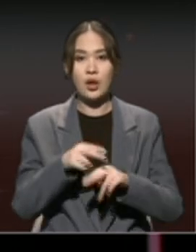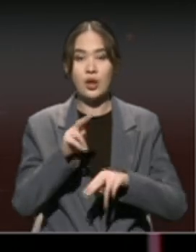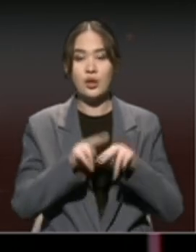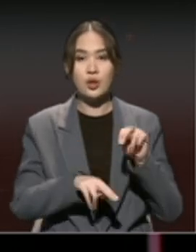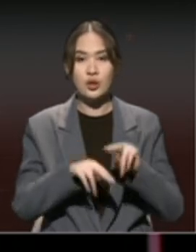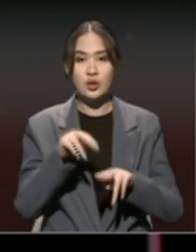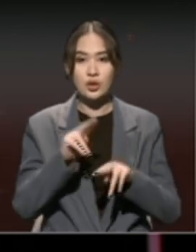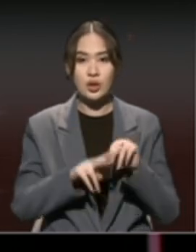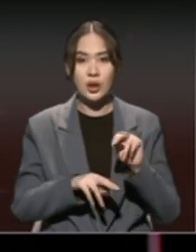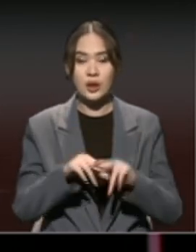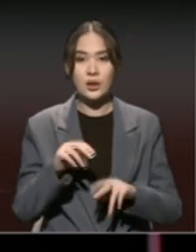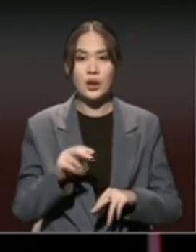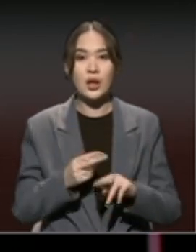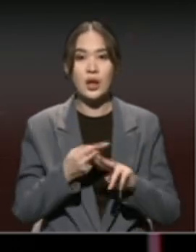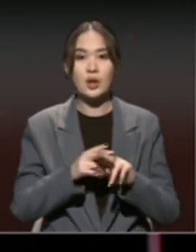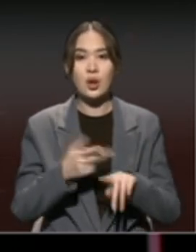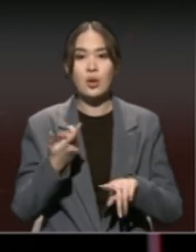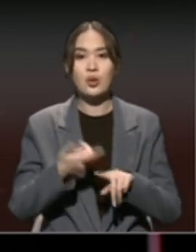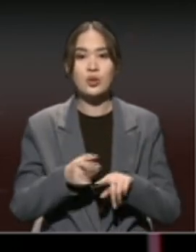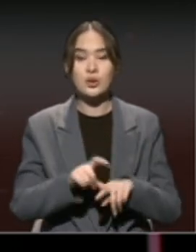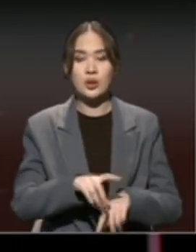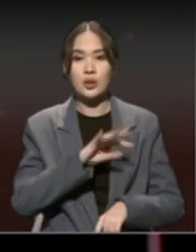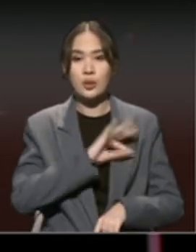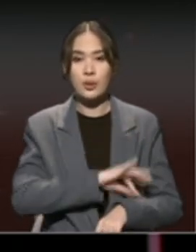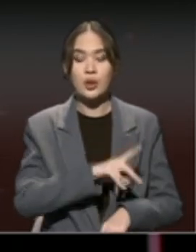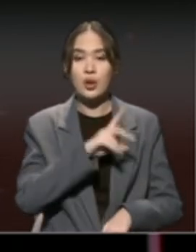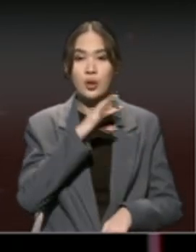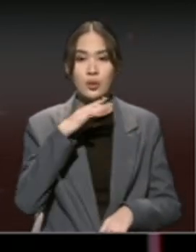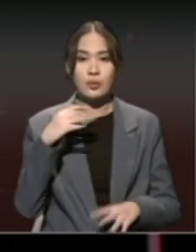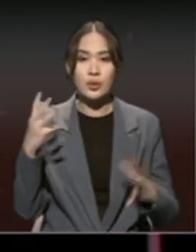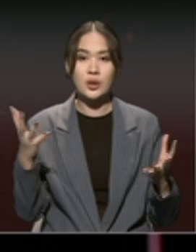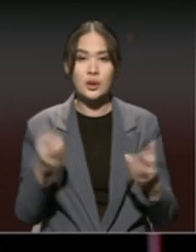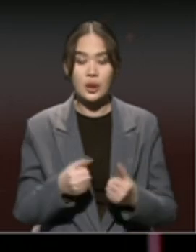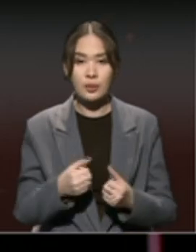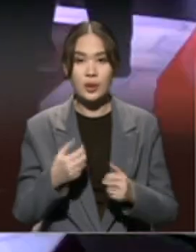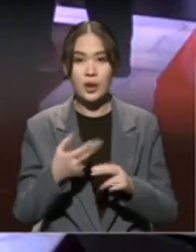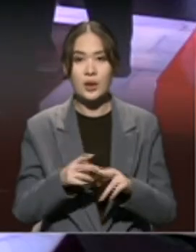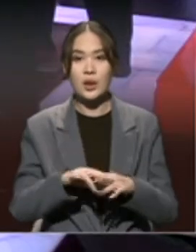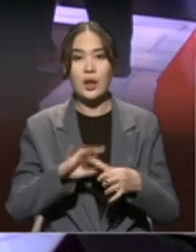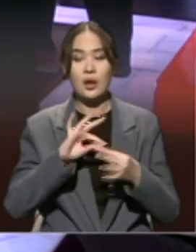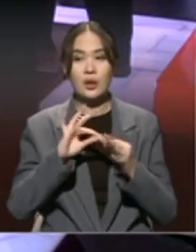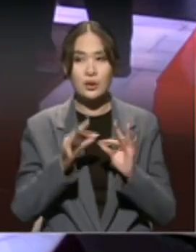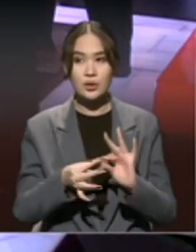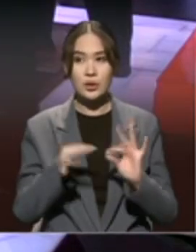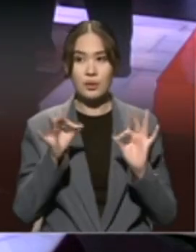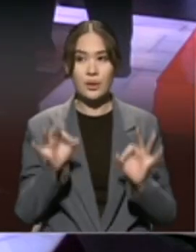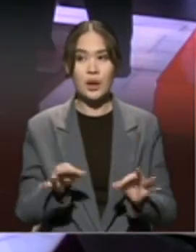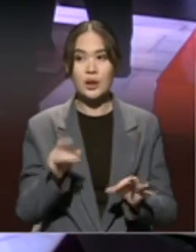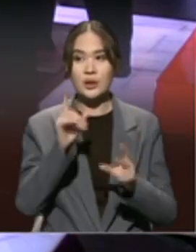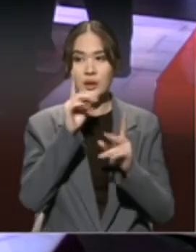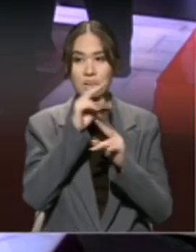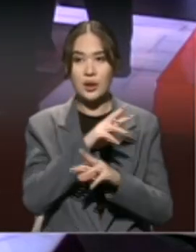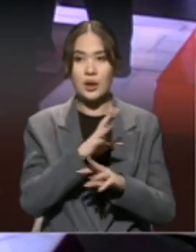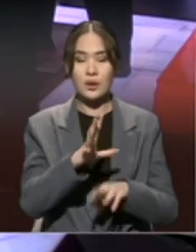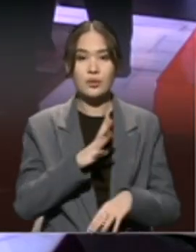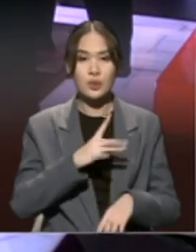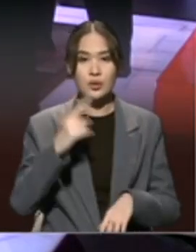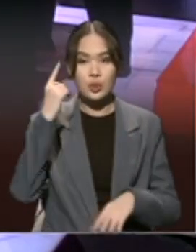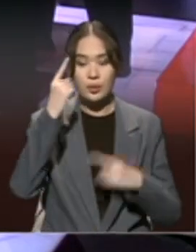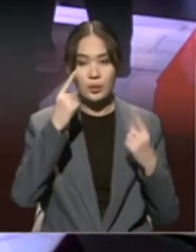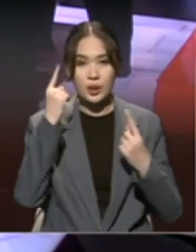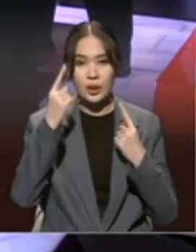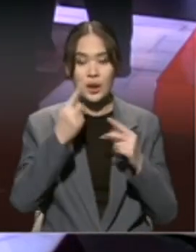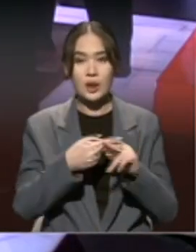құрылысшылар жаңағы өте көп пайда тауып жатыр деген бұл ақпарат өте дұрыс ақпарат емес деп ойлаймын. Қазіргі таңда осы тұрып